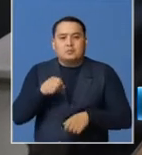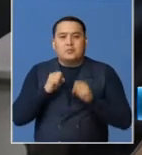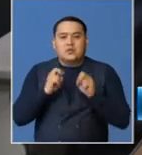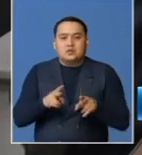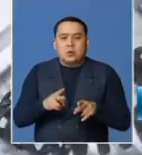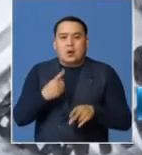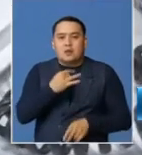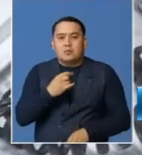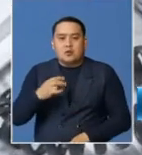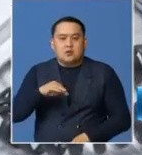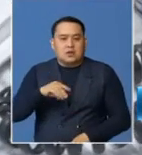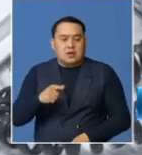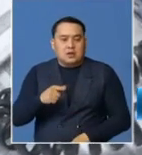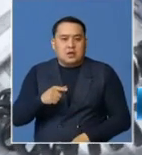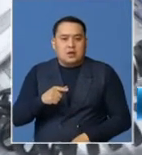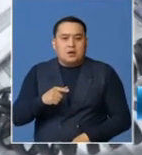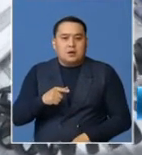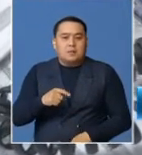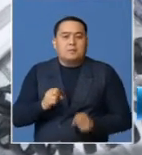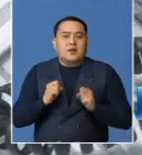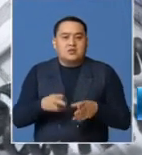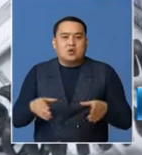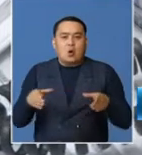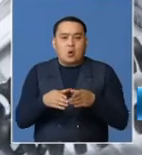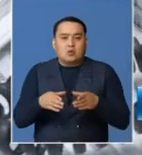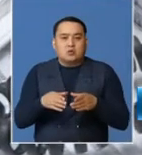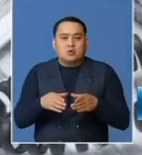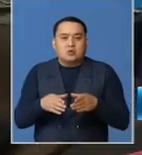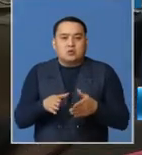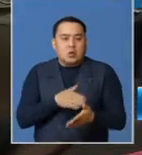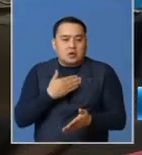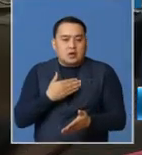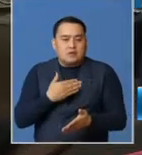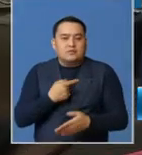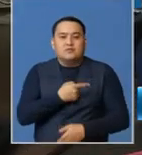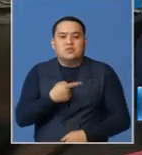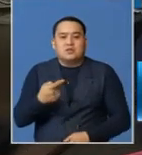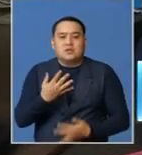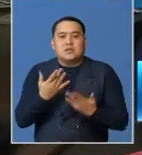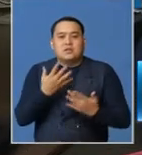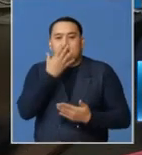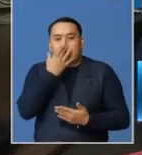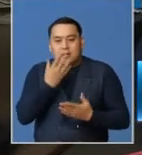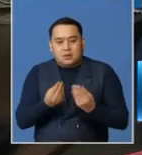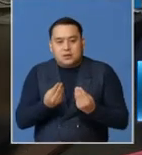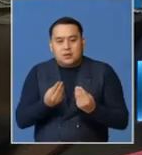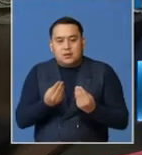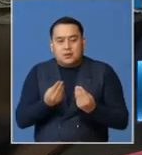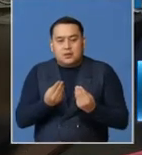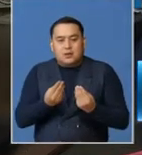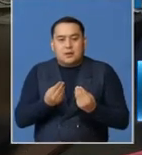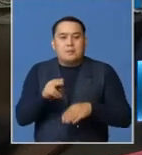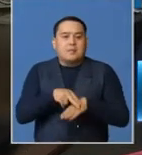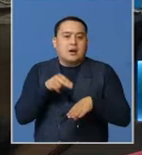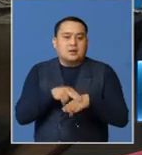стало более миллиона тенге. Однако довольствоваться преступно добытым им не пришлось. В течение нескольких дней, значит, сотрудниками